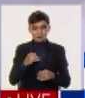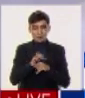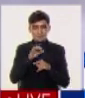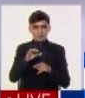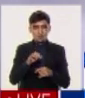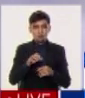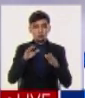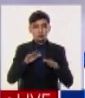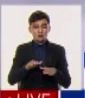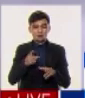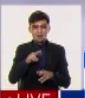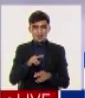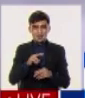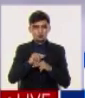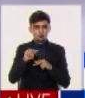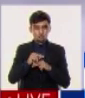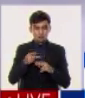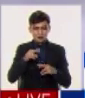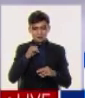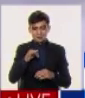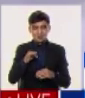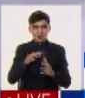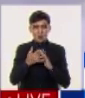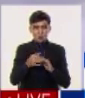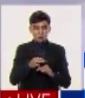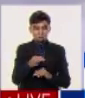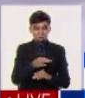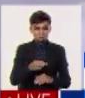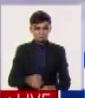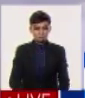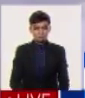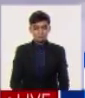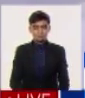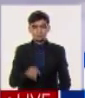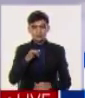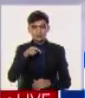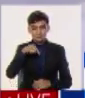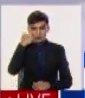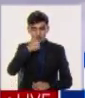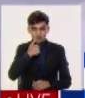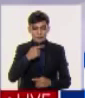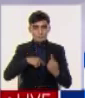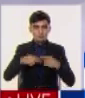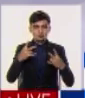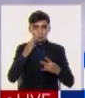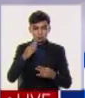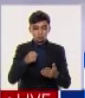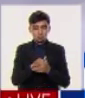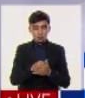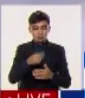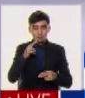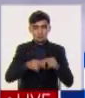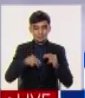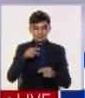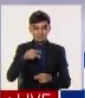направленные только для обеспечения для сельских населенных пунктов. И в этом году мы должны до конца 2020